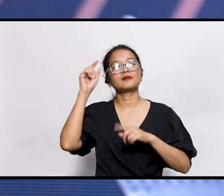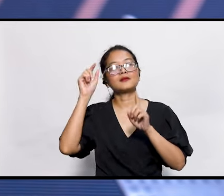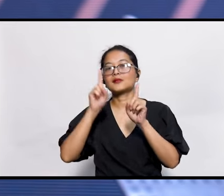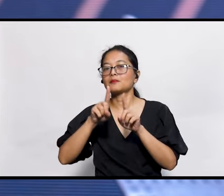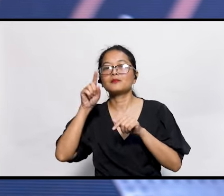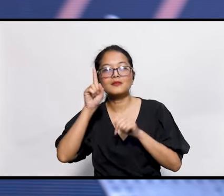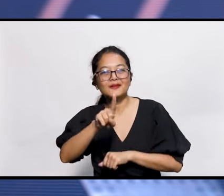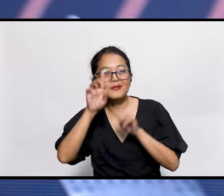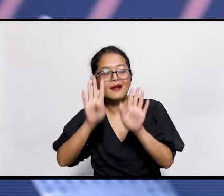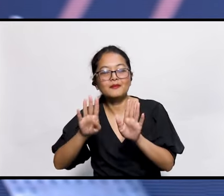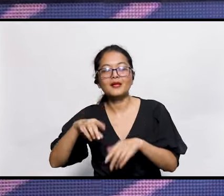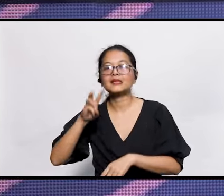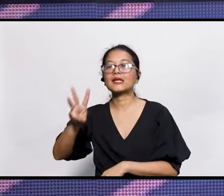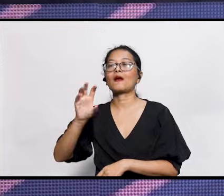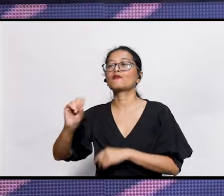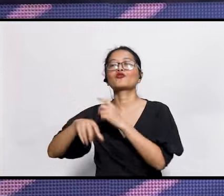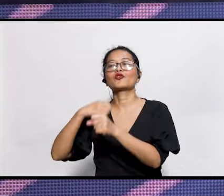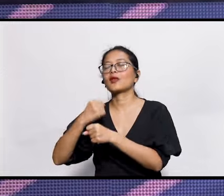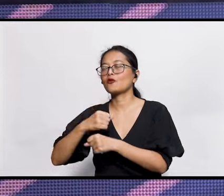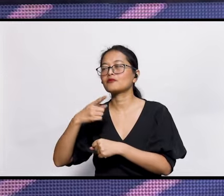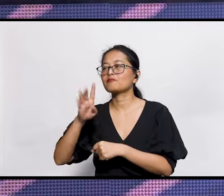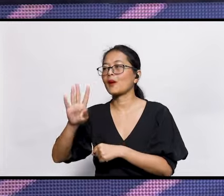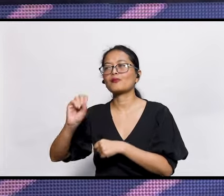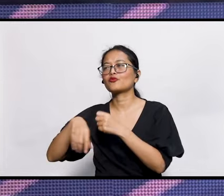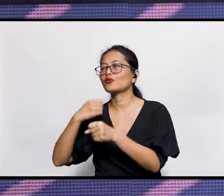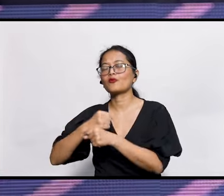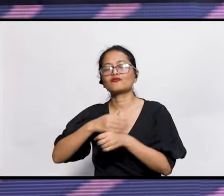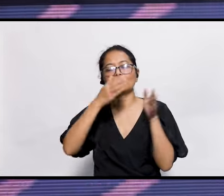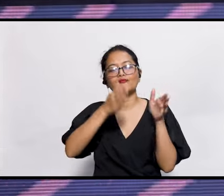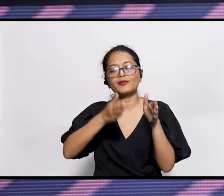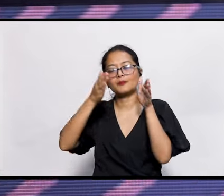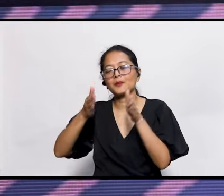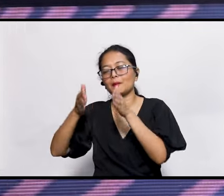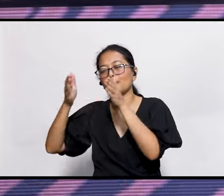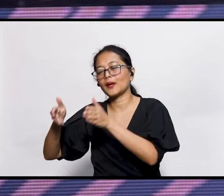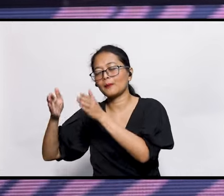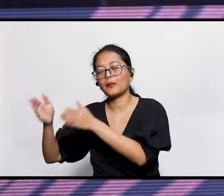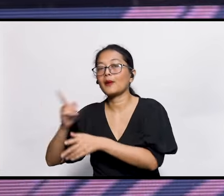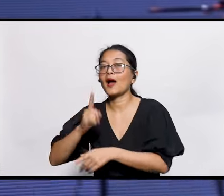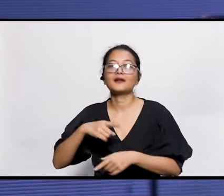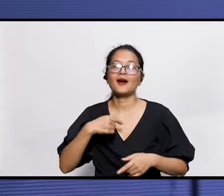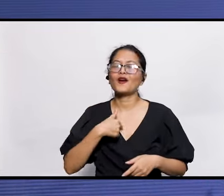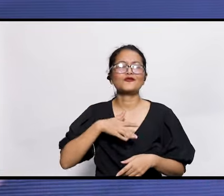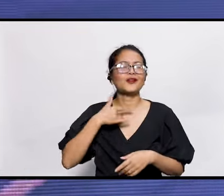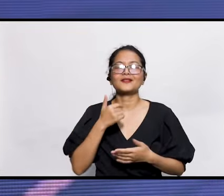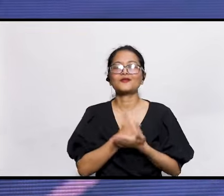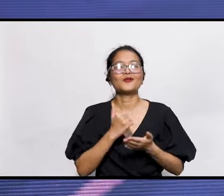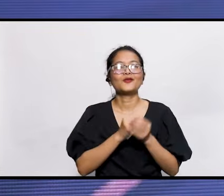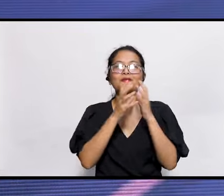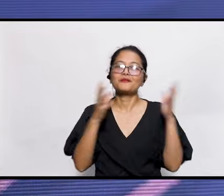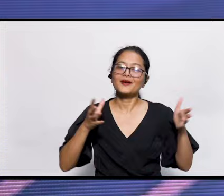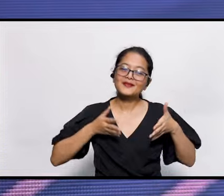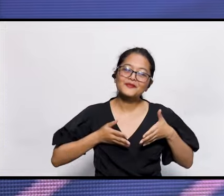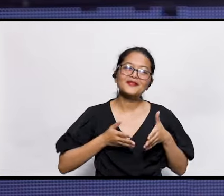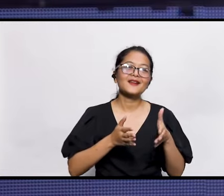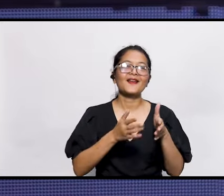tahun sejak Saya umur 40 tahun every the Milestone in my life Saya merasakan begitu banyak Journey di mana